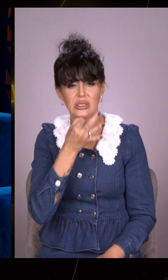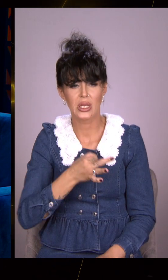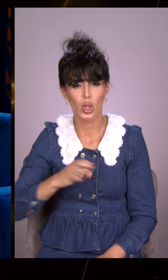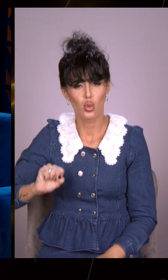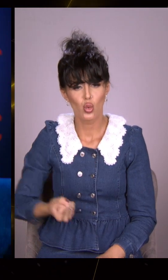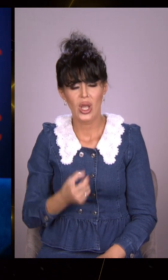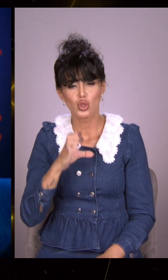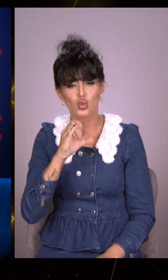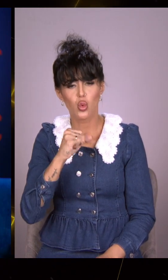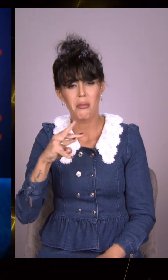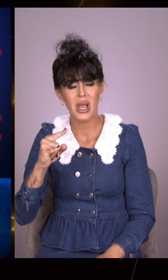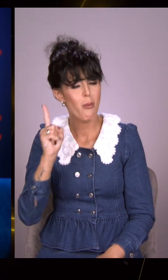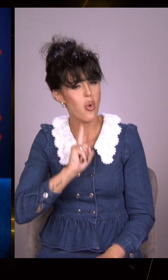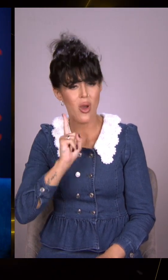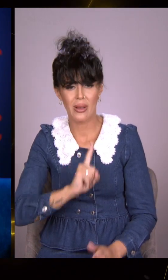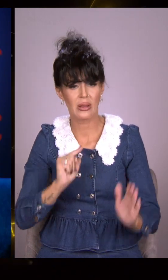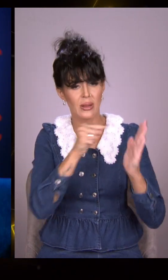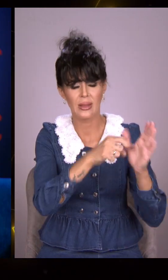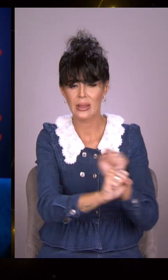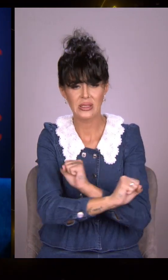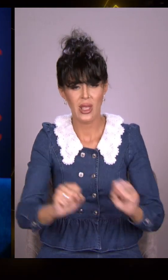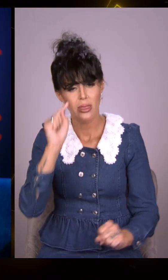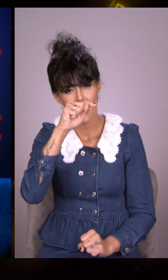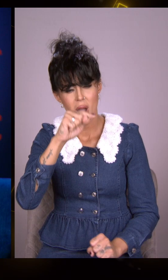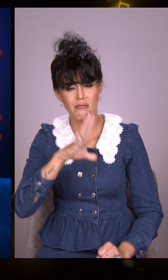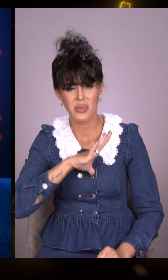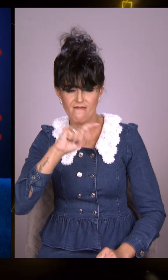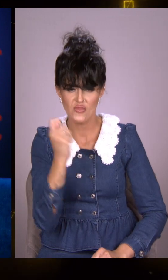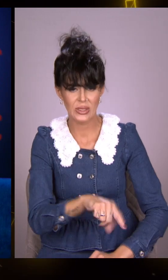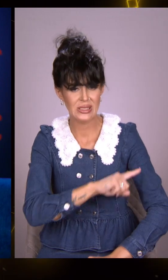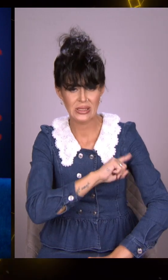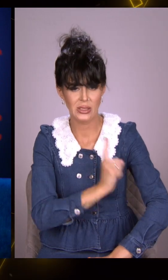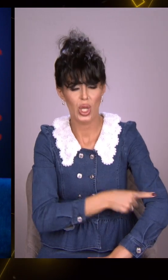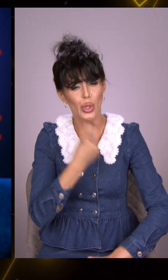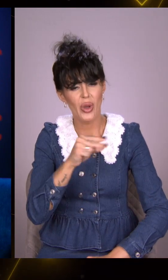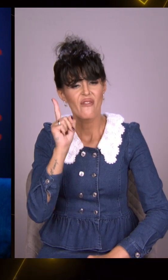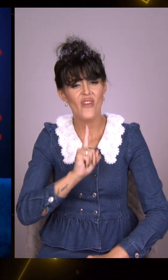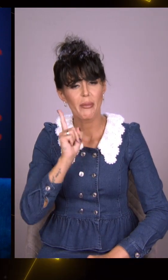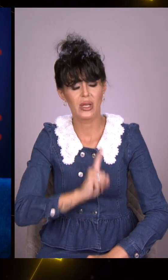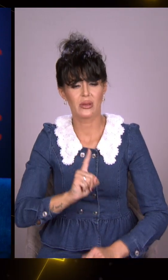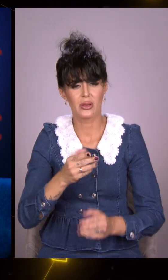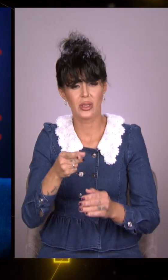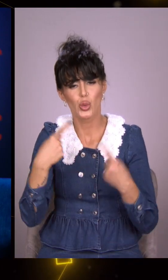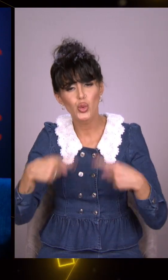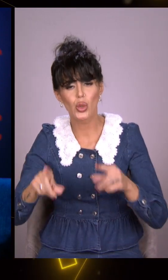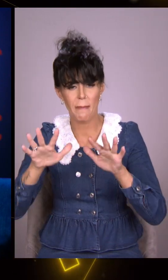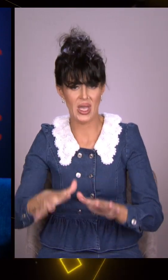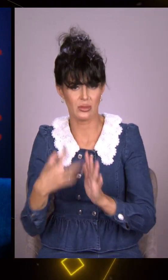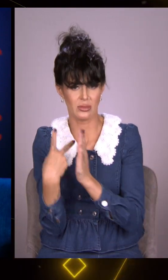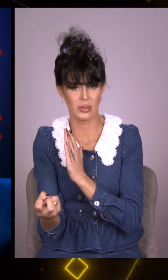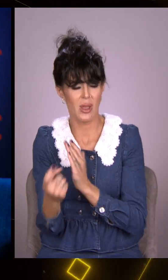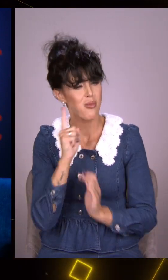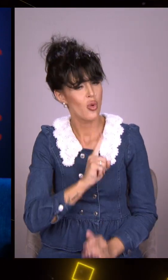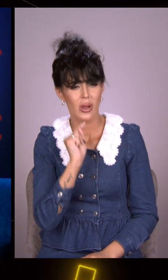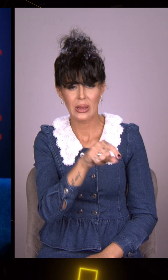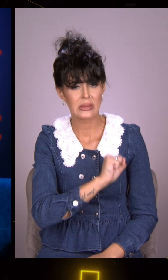не вздумай їхати, тому що ти просто не доїдеш. В кращому випадку мене просто десь пристрелять. Це в кращому випадку. От, тому